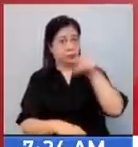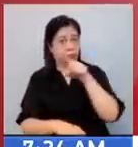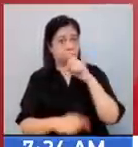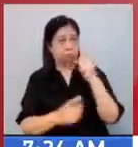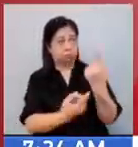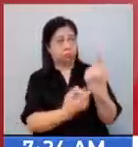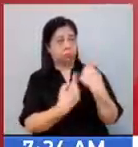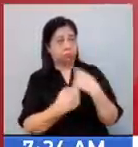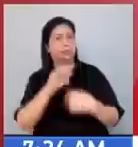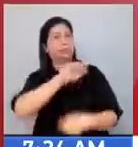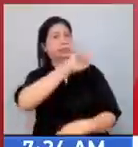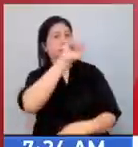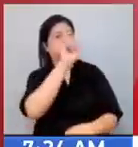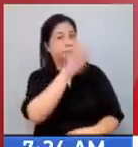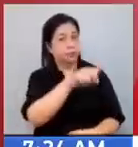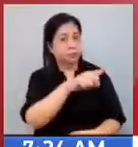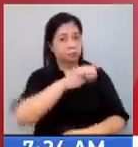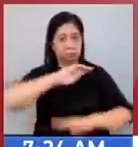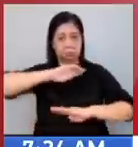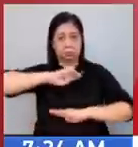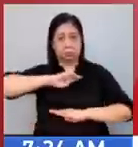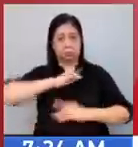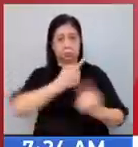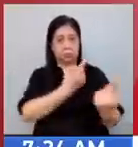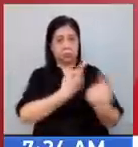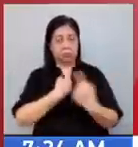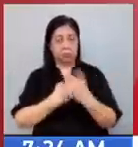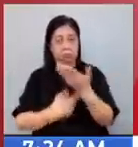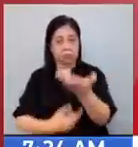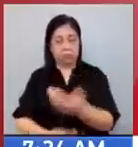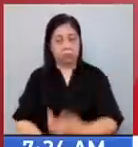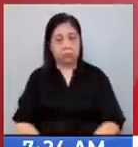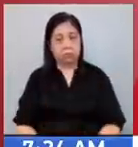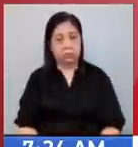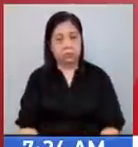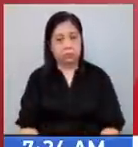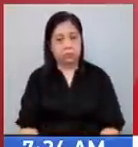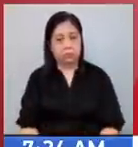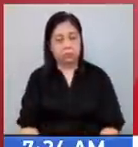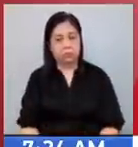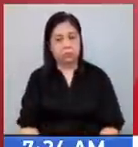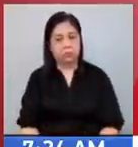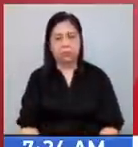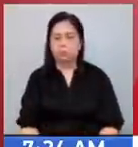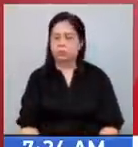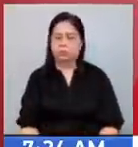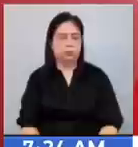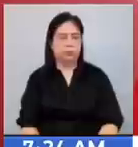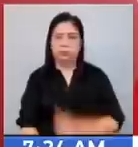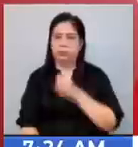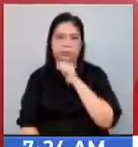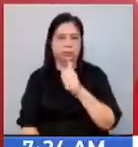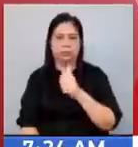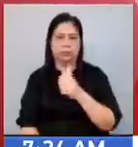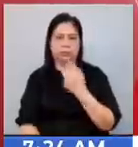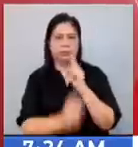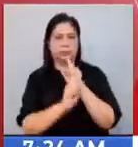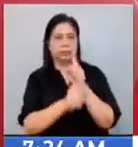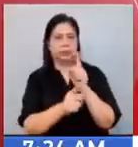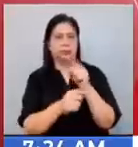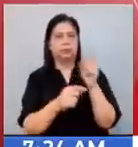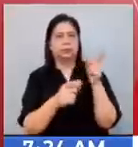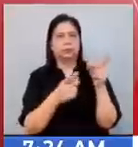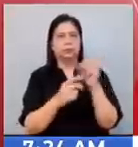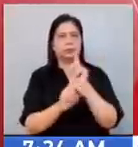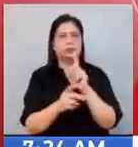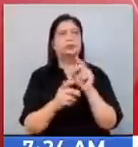at satisfactory bang sagot sa'yo? Sir, hindi po nila nasagot yung tanong. Sinasagot po nila na, sige, sabihin